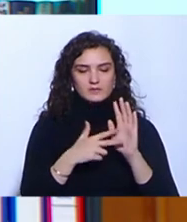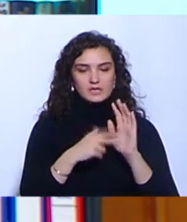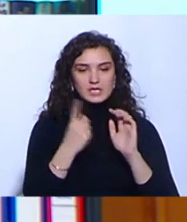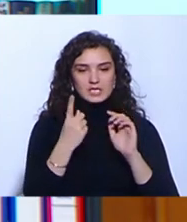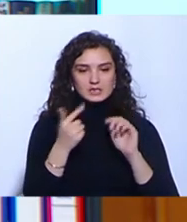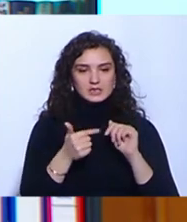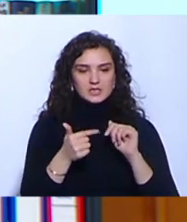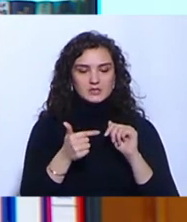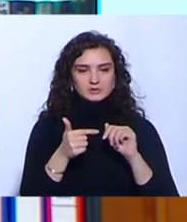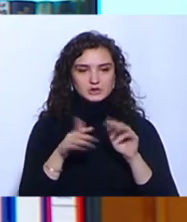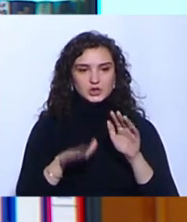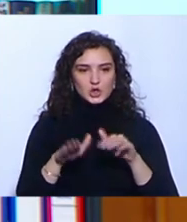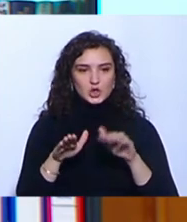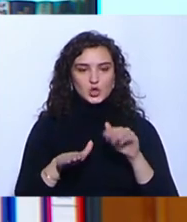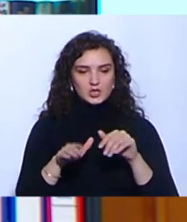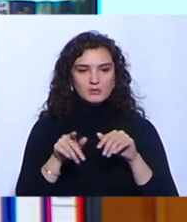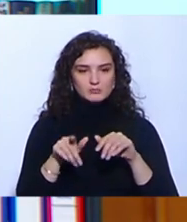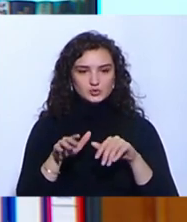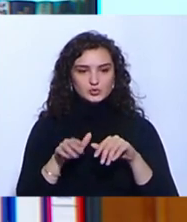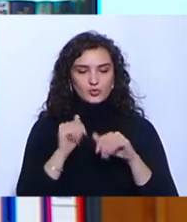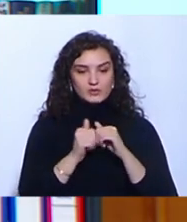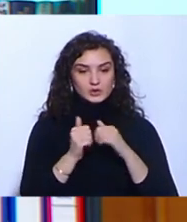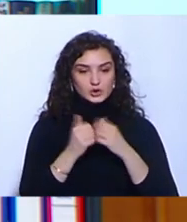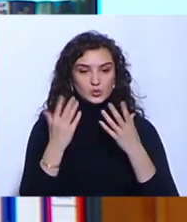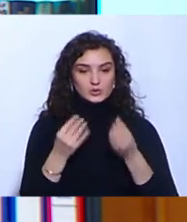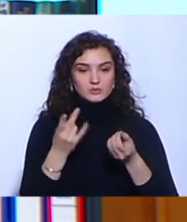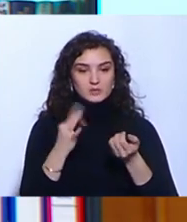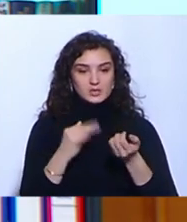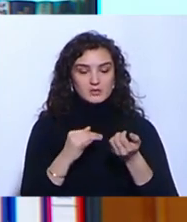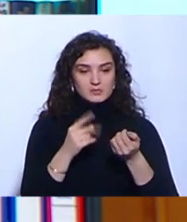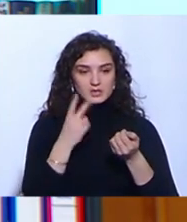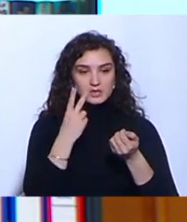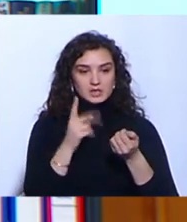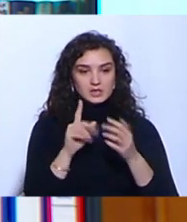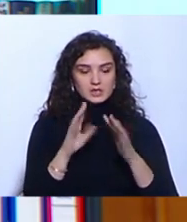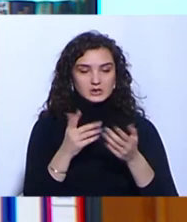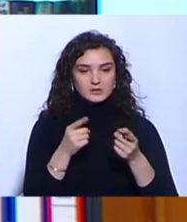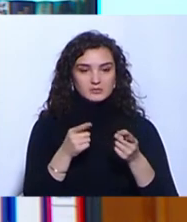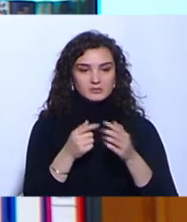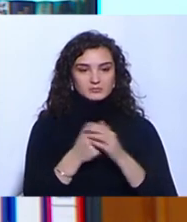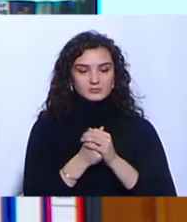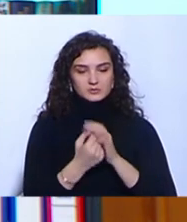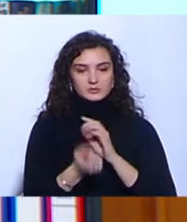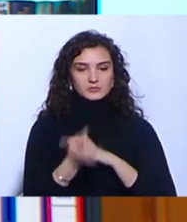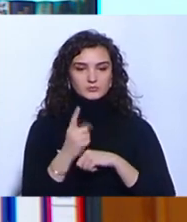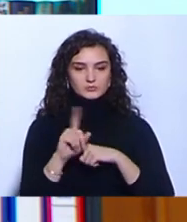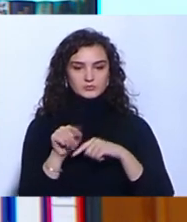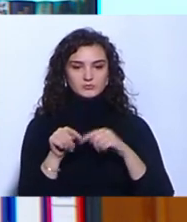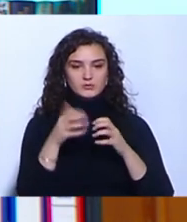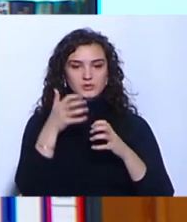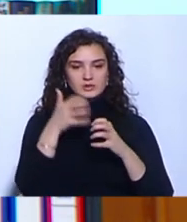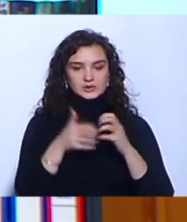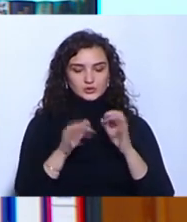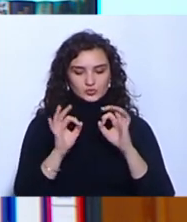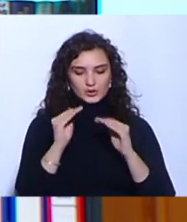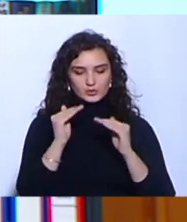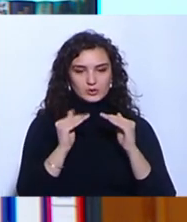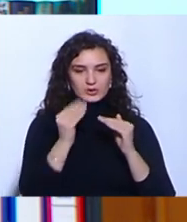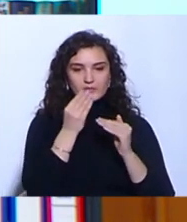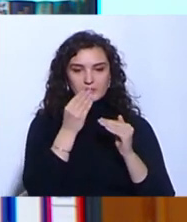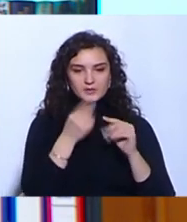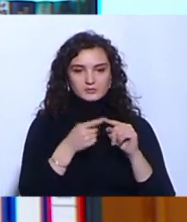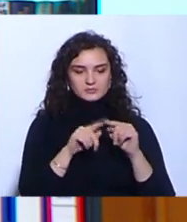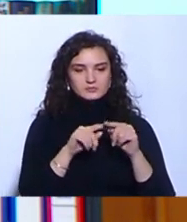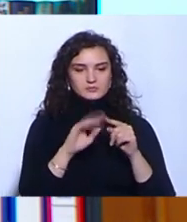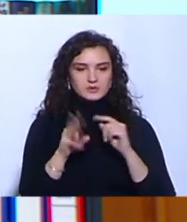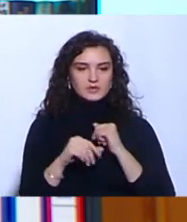0,8 გრამს კილოგრამ წონაზე ყოველდღიურად. მაგრამ ნახეთ რა ხდება. აღმოჩნდა, რომ დაბალანსებული კვება ამაში